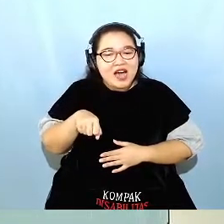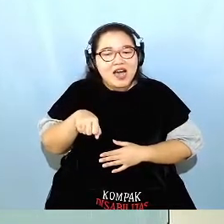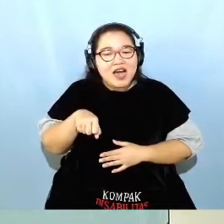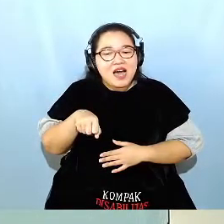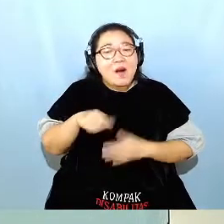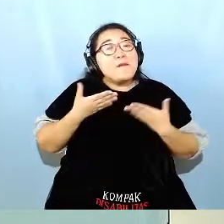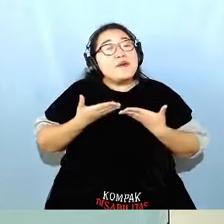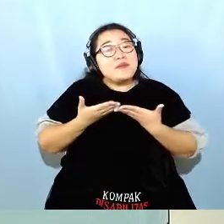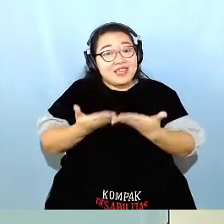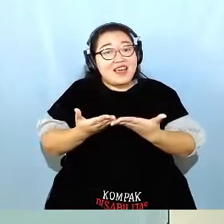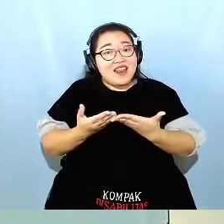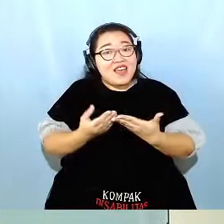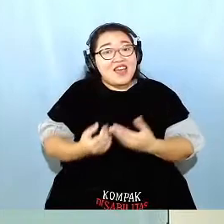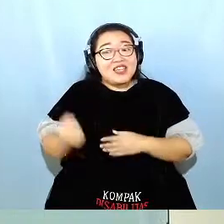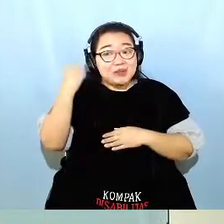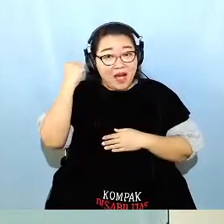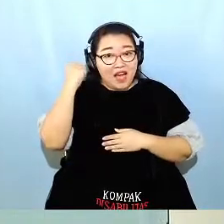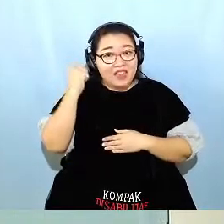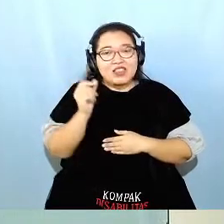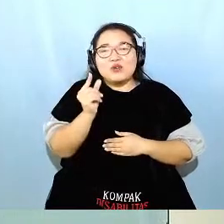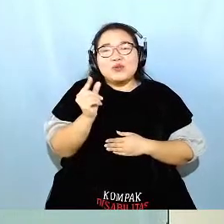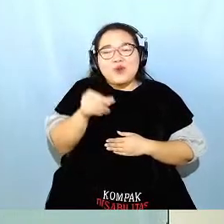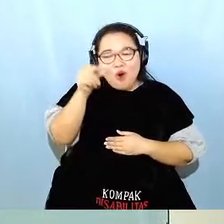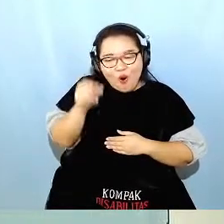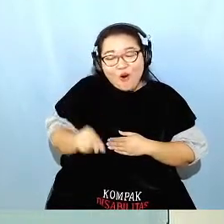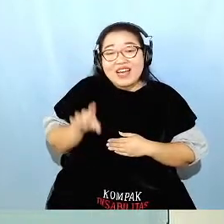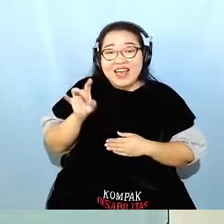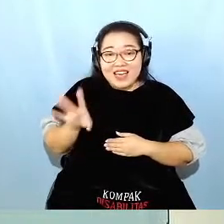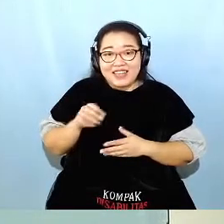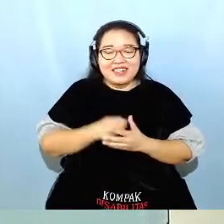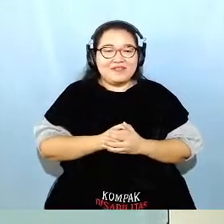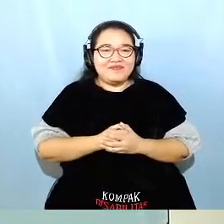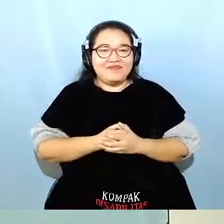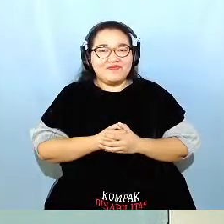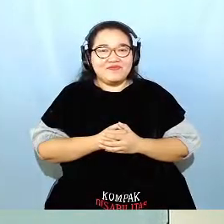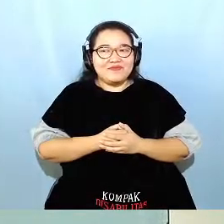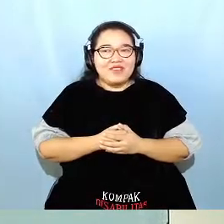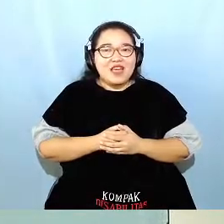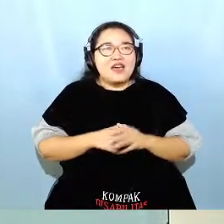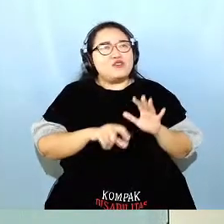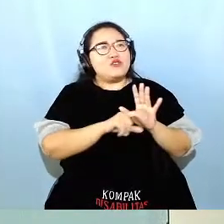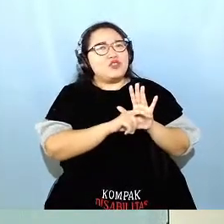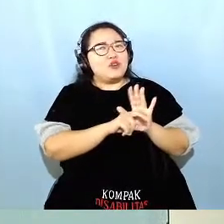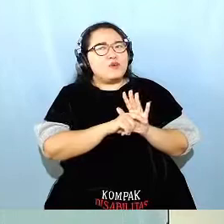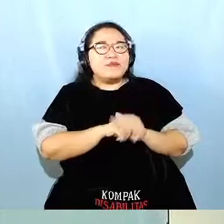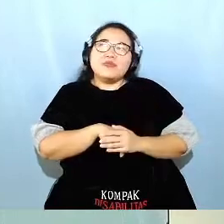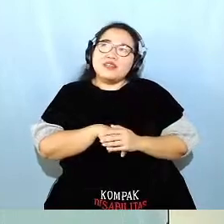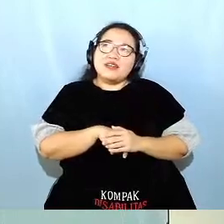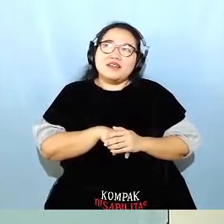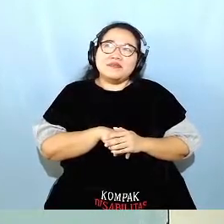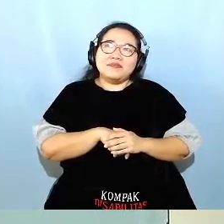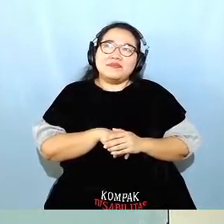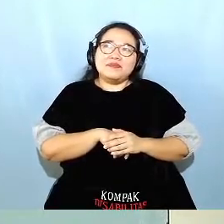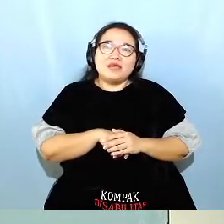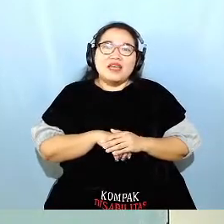menyemangati itu. Kata-kata yang bisa membuat orang demikian,